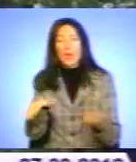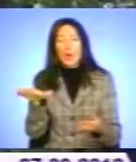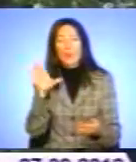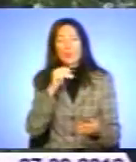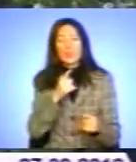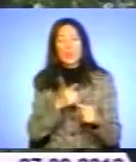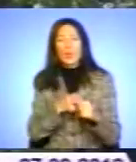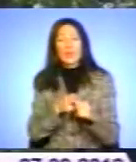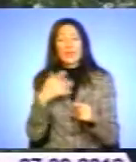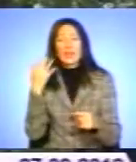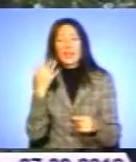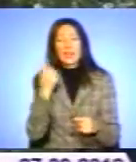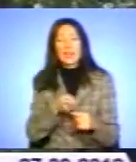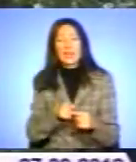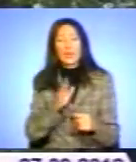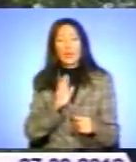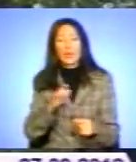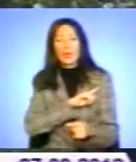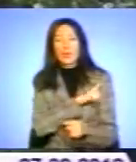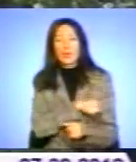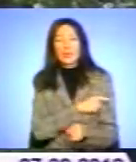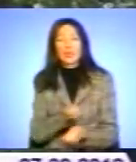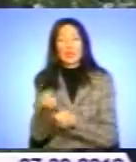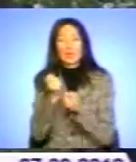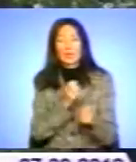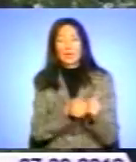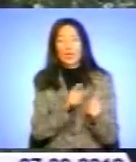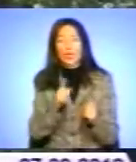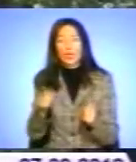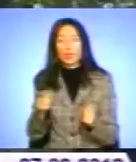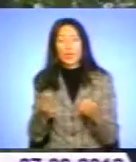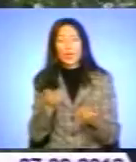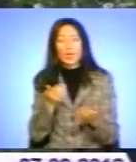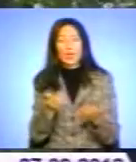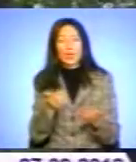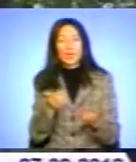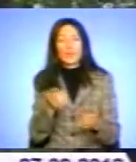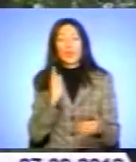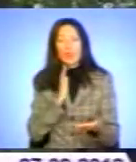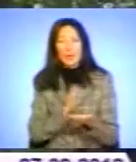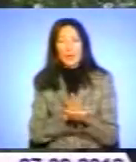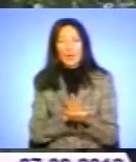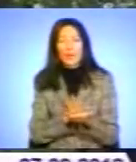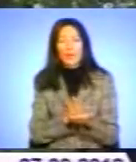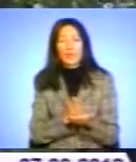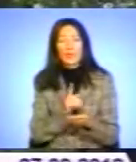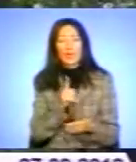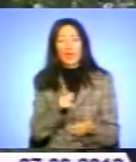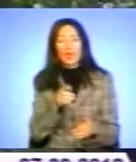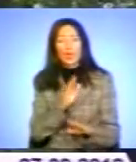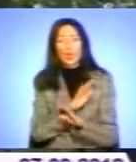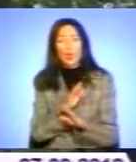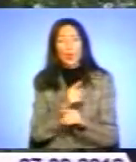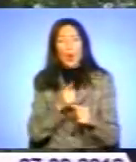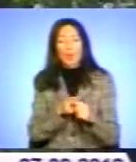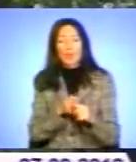хрести легкі, які би були під силу знести кожному. А якщо випадає на чиюсь долю і хрест